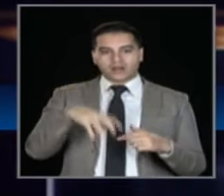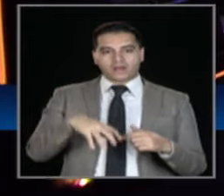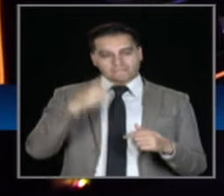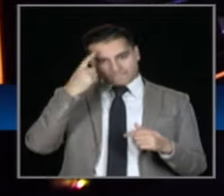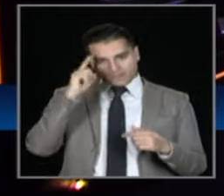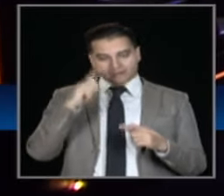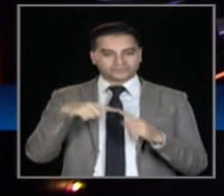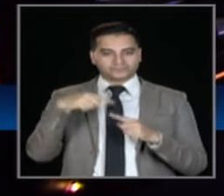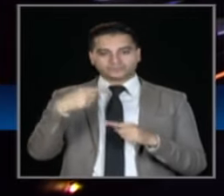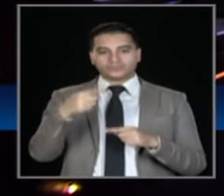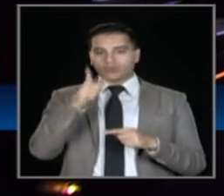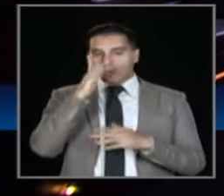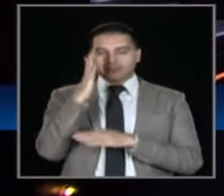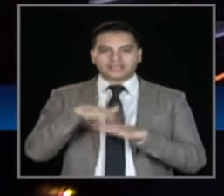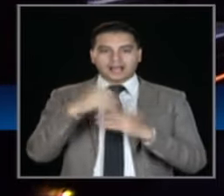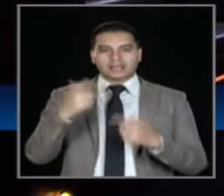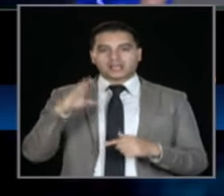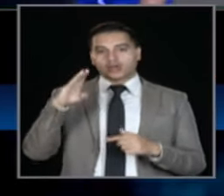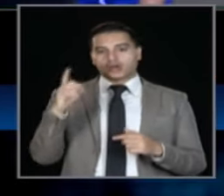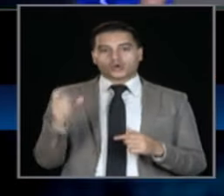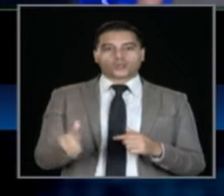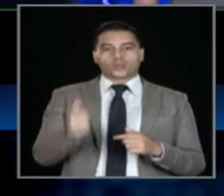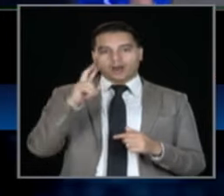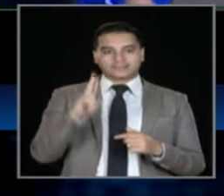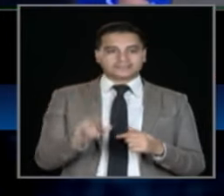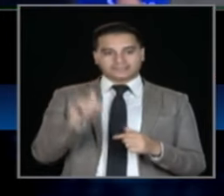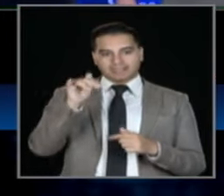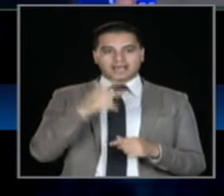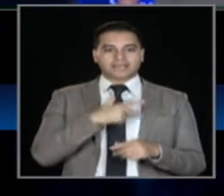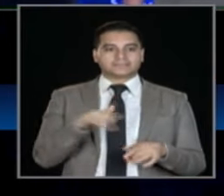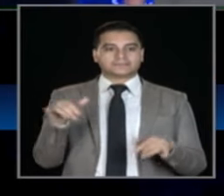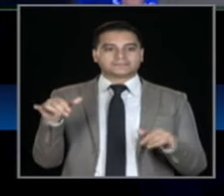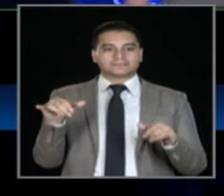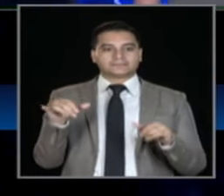لاوس. غلط. ما هي اللغة الرسمية في دولة كرواتيا؟